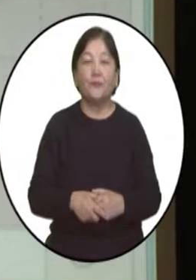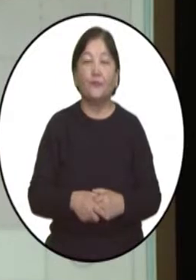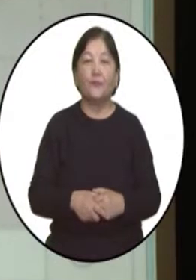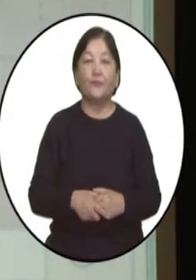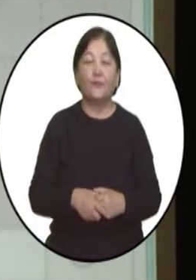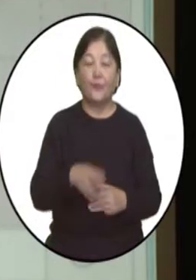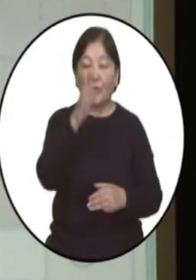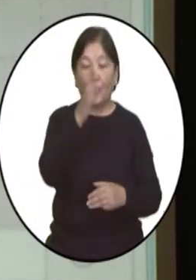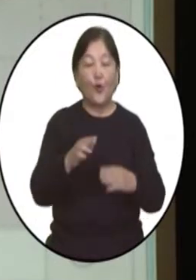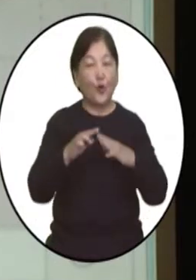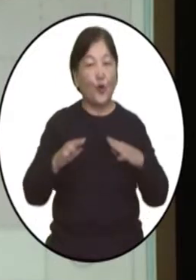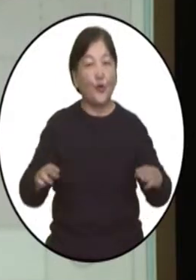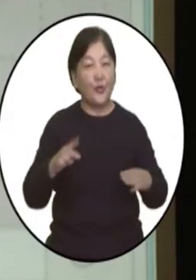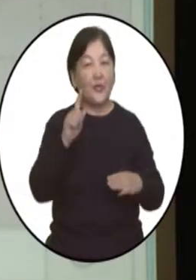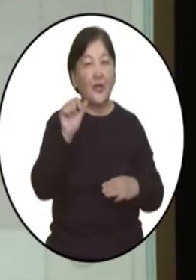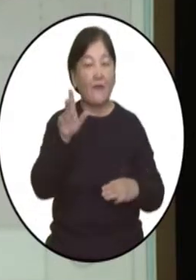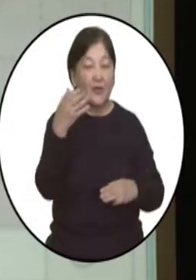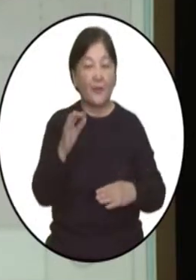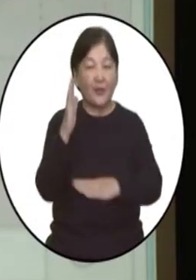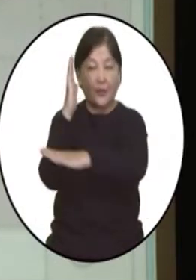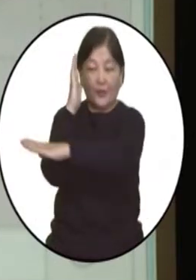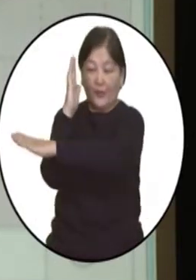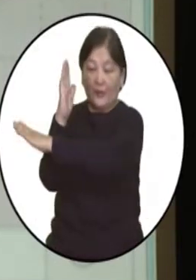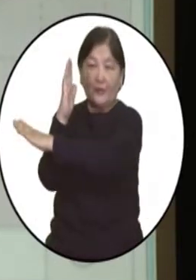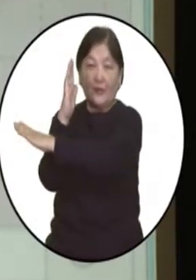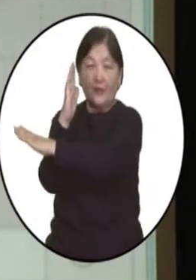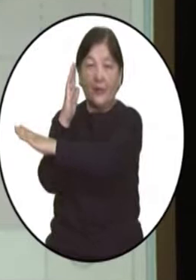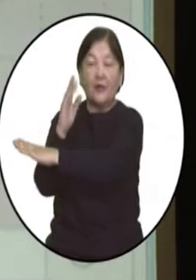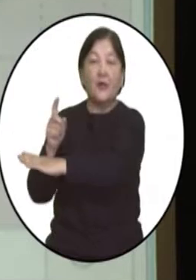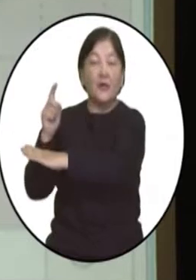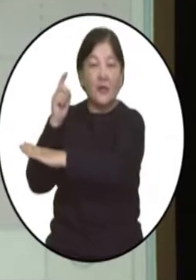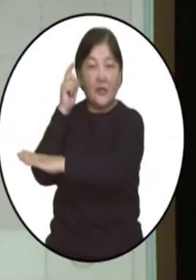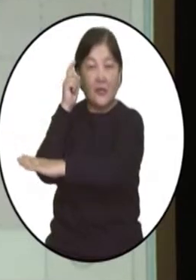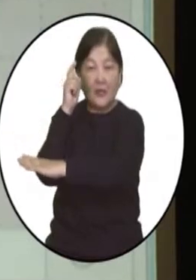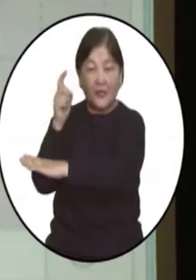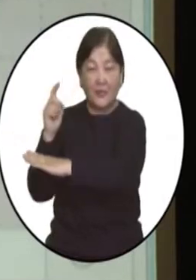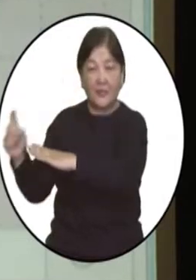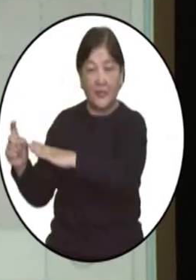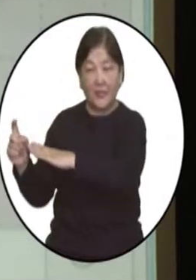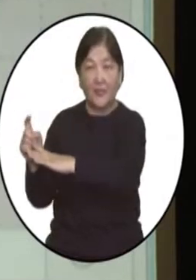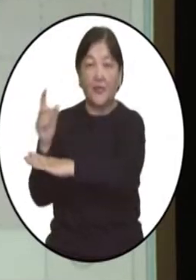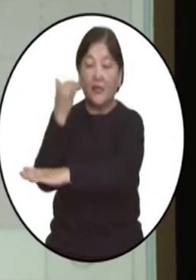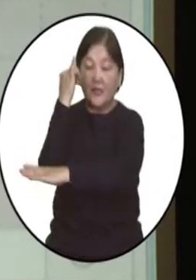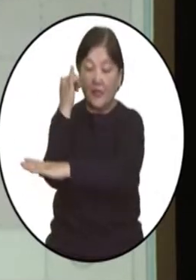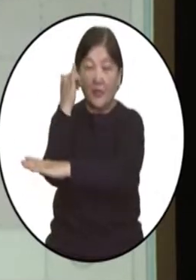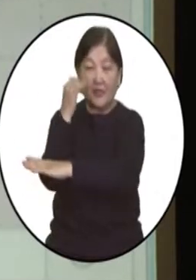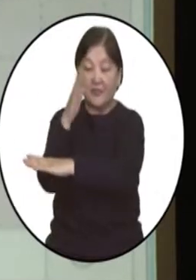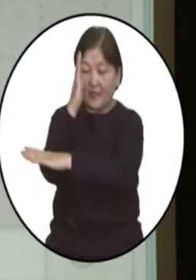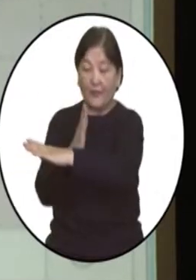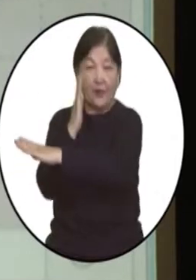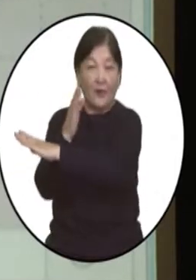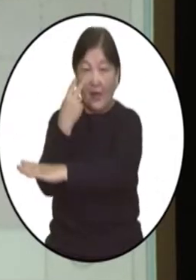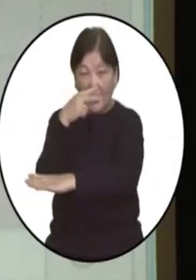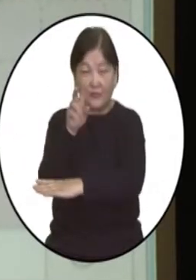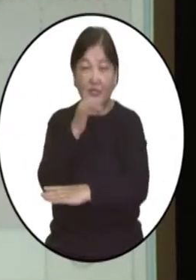координатын хавтгаад бид өмнө X, Y цэгийн тусламжтайгаар цэгийг хэрхэн байгуулдаг талаар тодорхой авч үзсэн байгаа. За тэгвэл